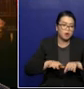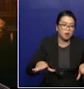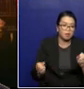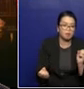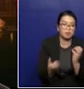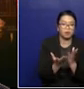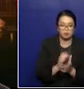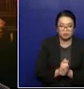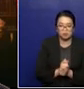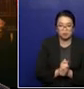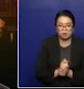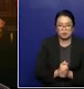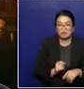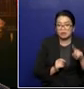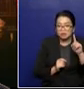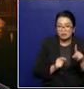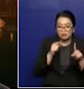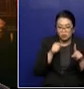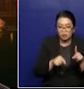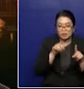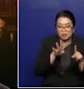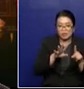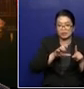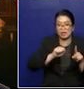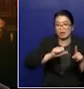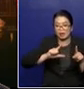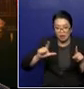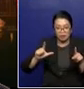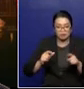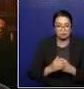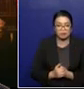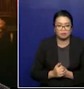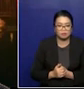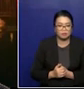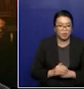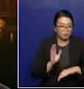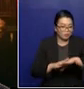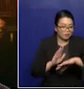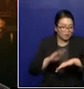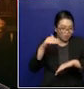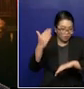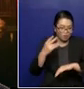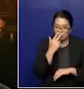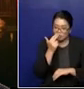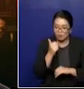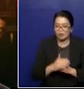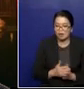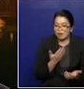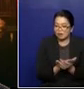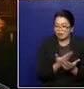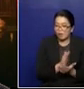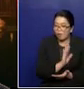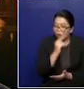งถึง 1.4 แสนล้านผมเตือนท่านก่อนนะเงินของประชาช